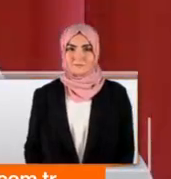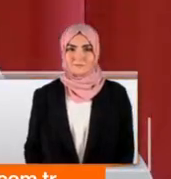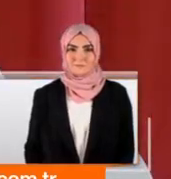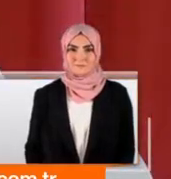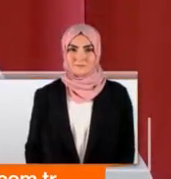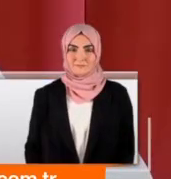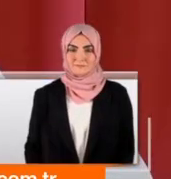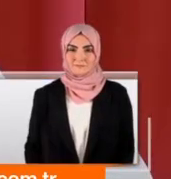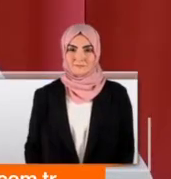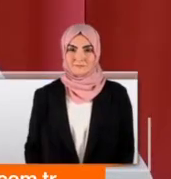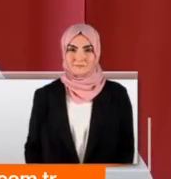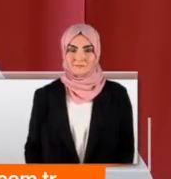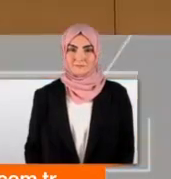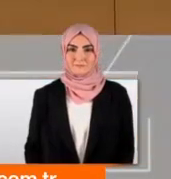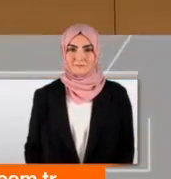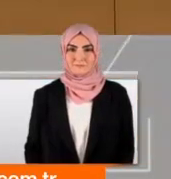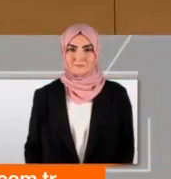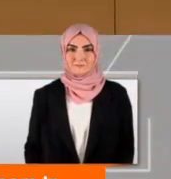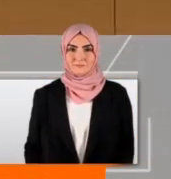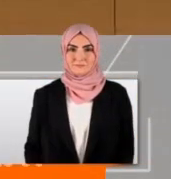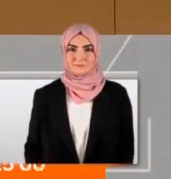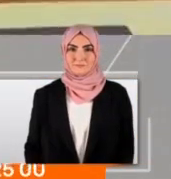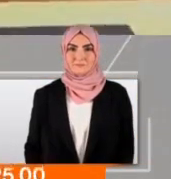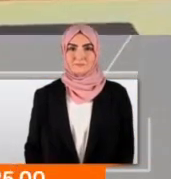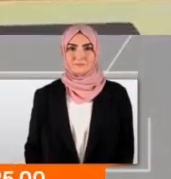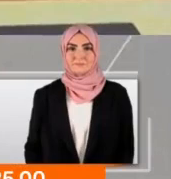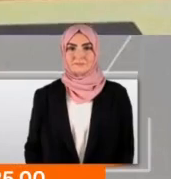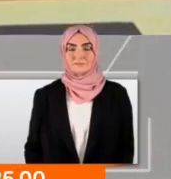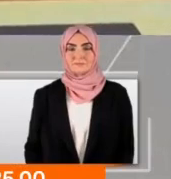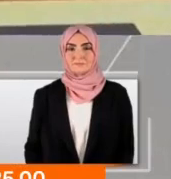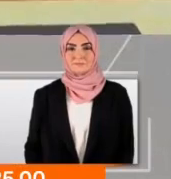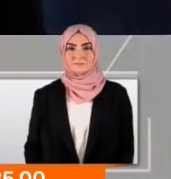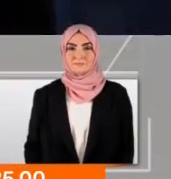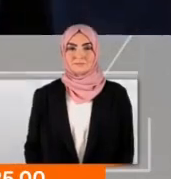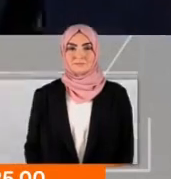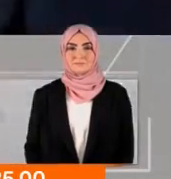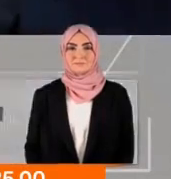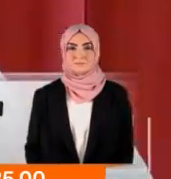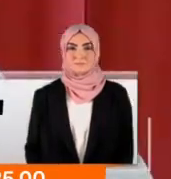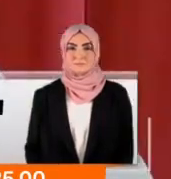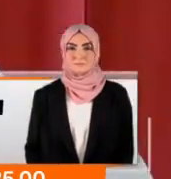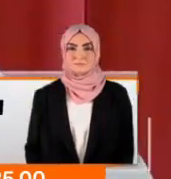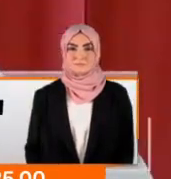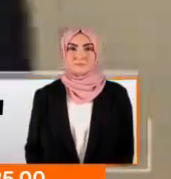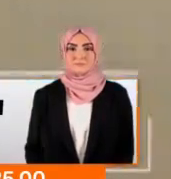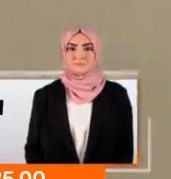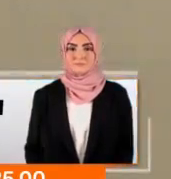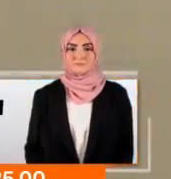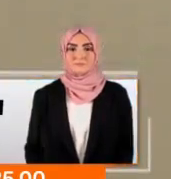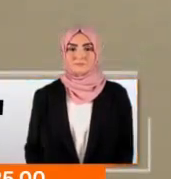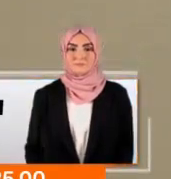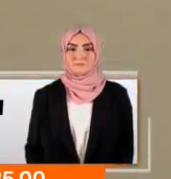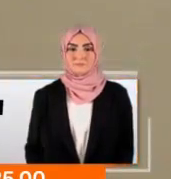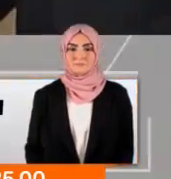Bizimle birlikte yol yürümek isteyen herkese gönlümüzde, kollarımızda açıktır. Ne Avrupa'yla,